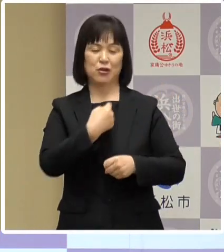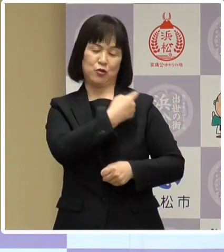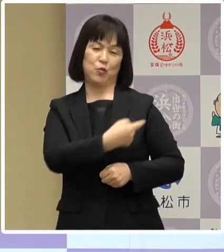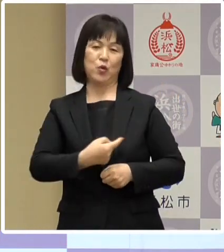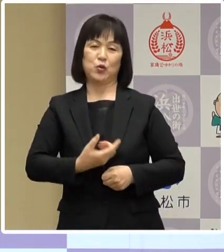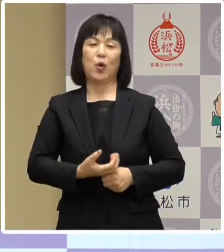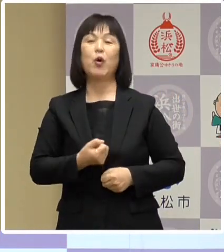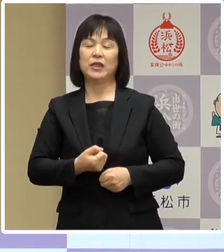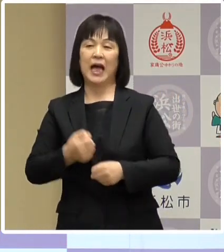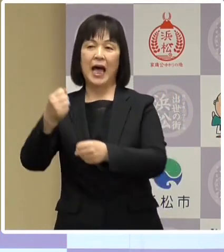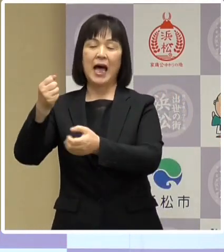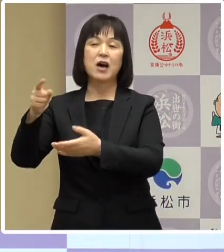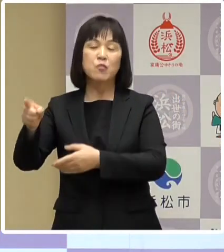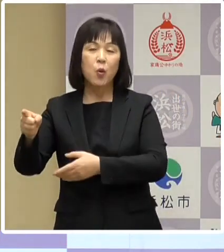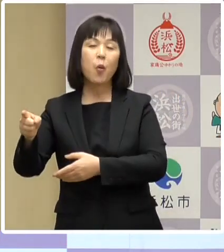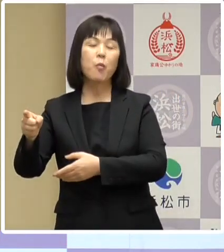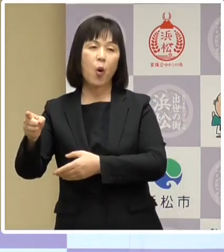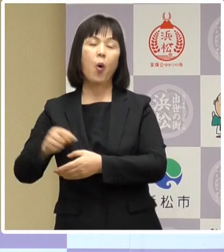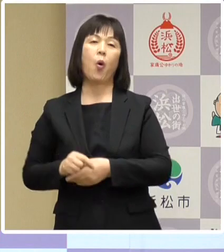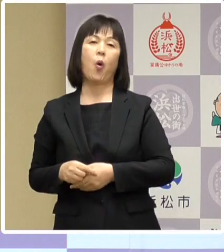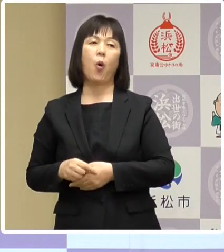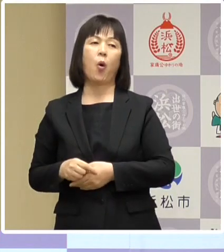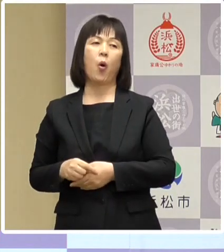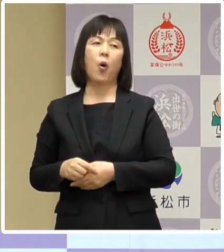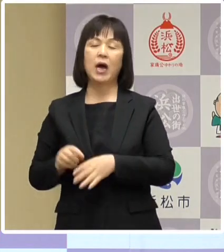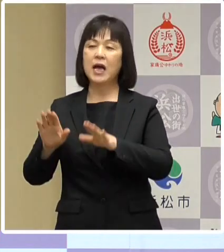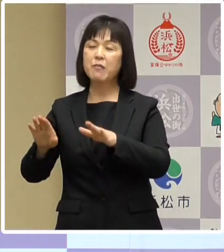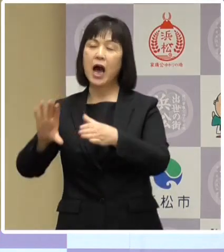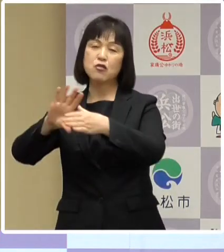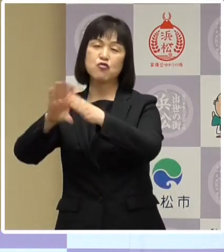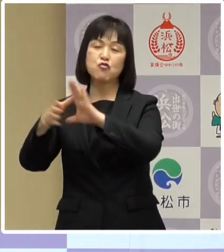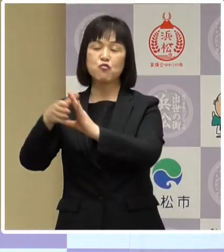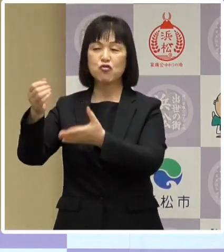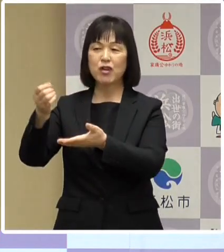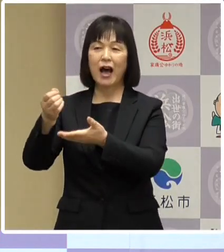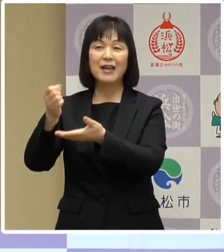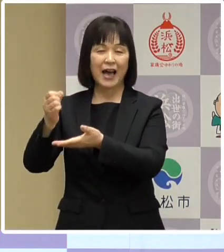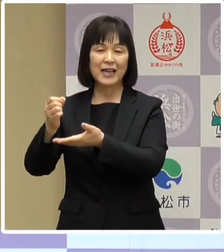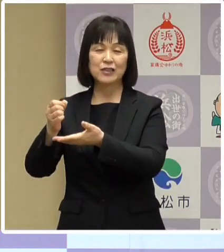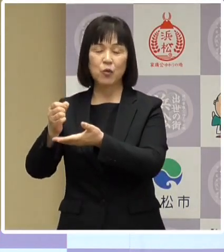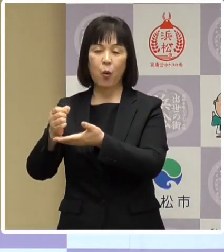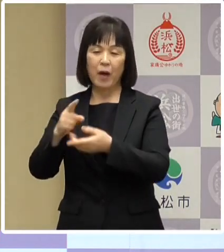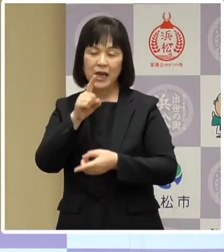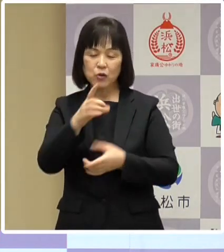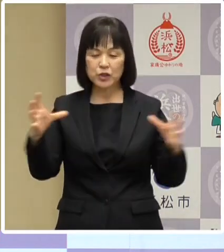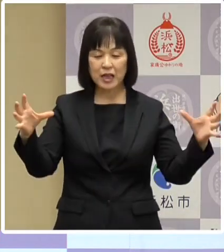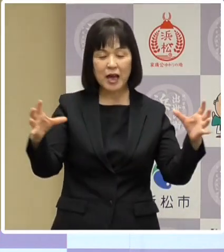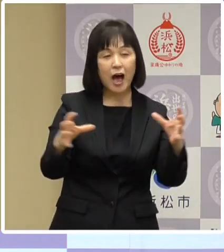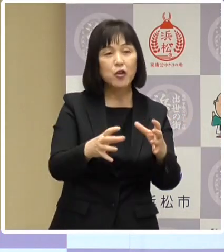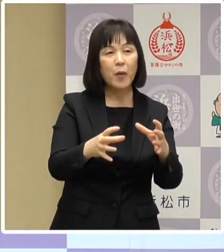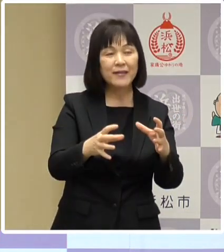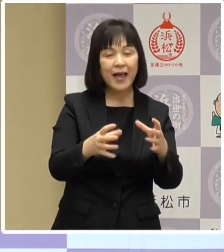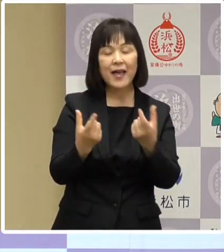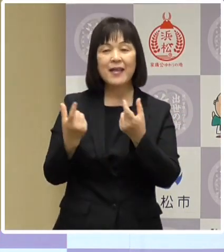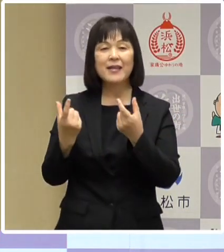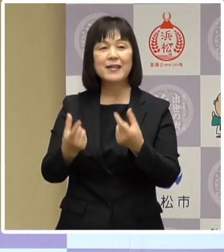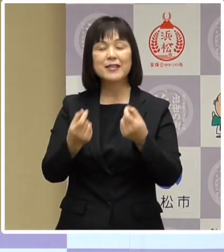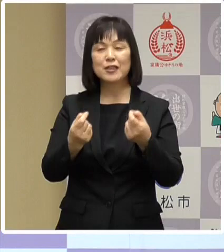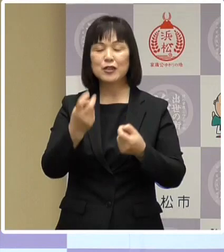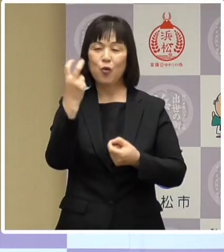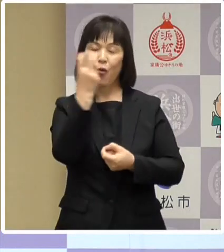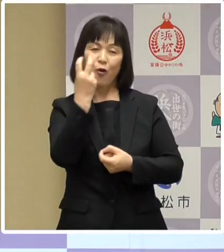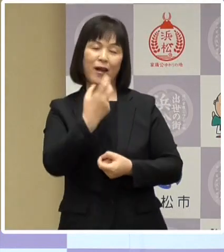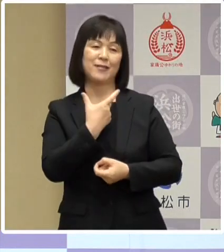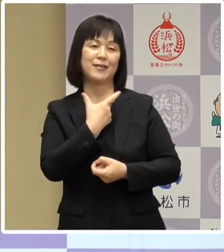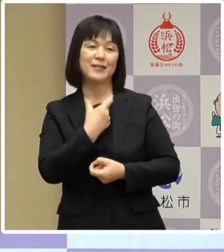に財団側はですね、今ある文化財をですね、一箇所に集めまとめてですね、しっかり管理をし